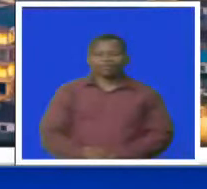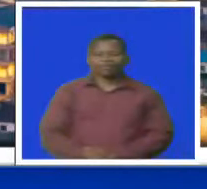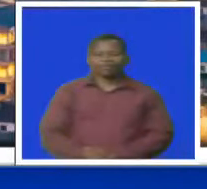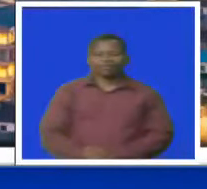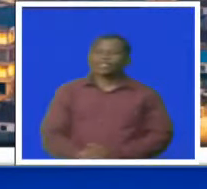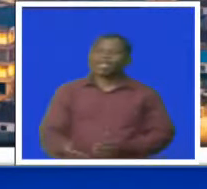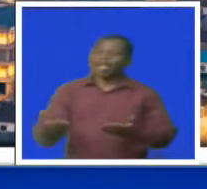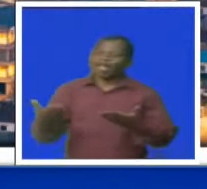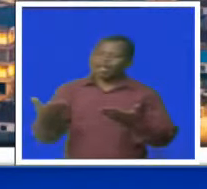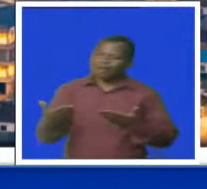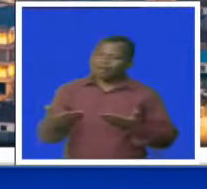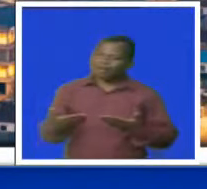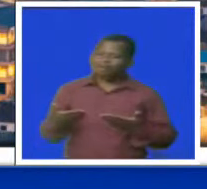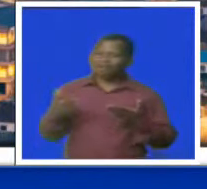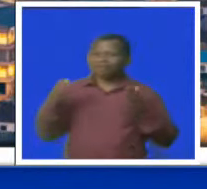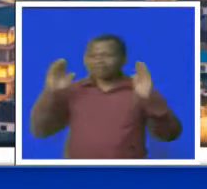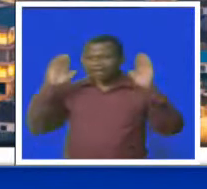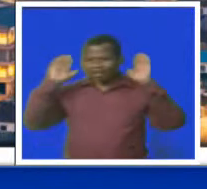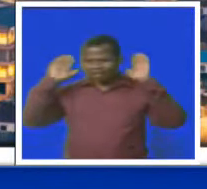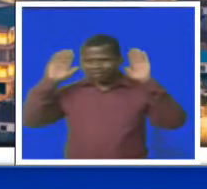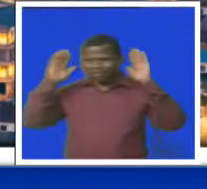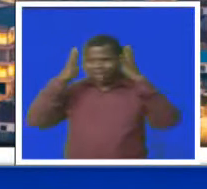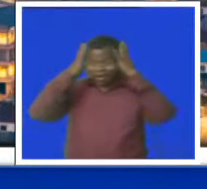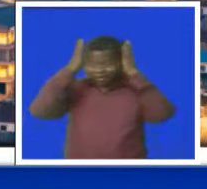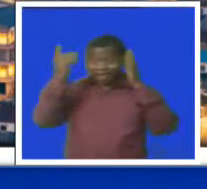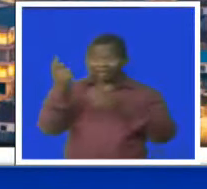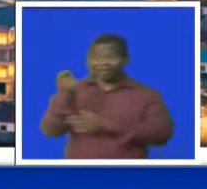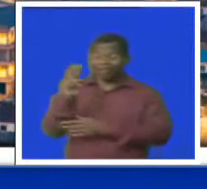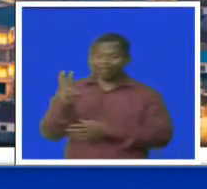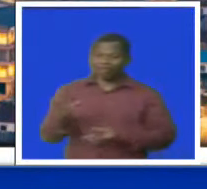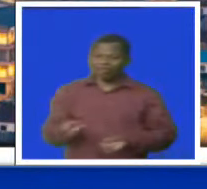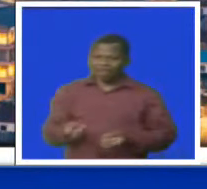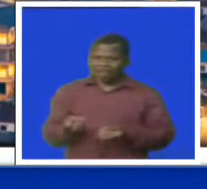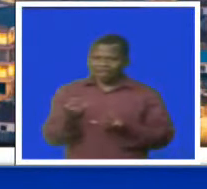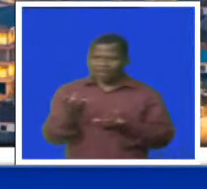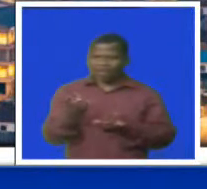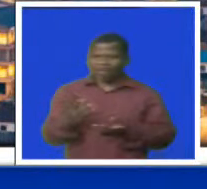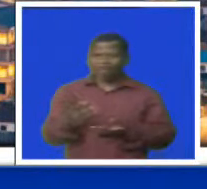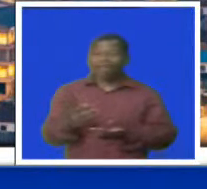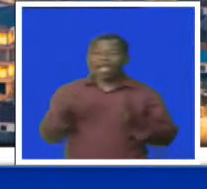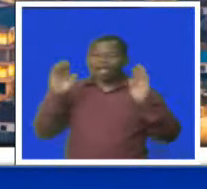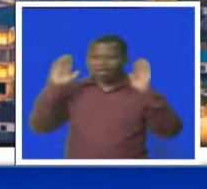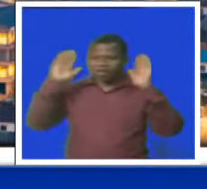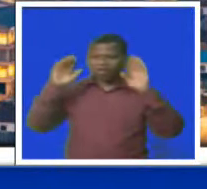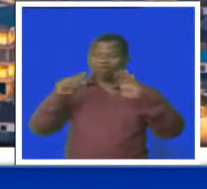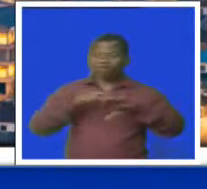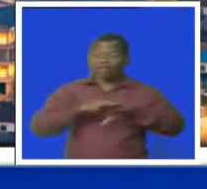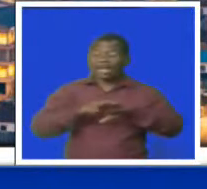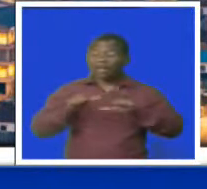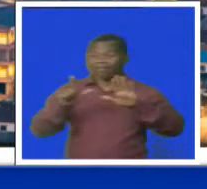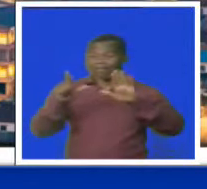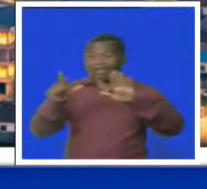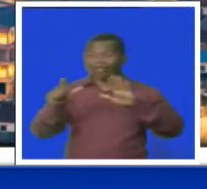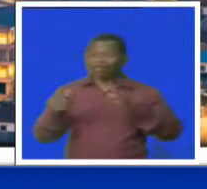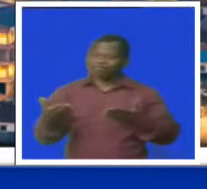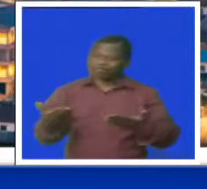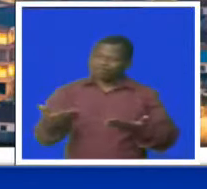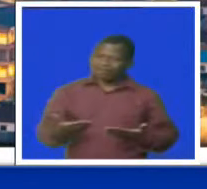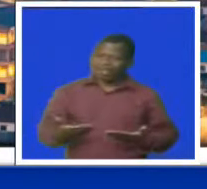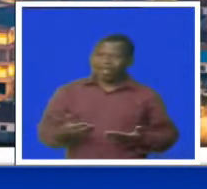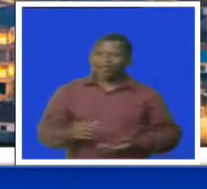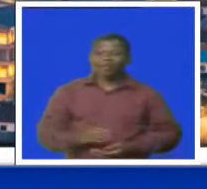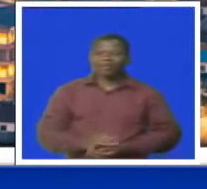Usabukele umsakato wakho wetithombe iEswatini TV kanzike leti Tindzaba tensimbi yesikhombisa. Nasanza kuzivulela